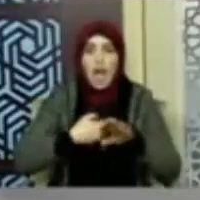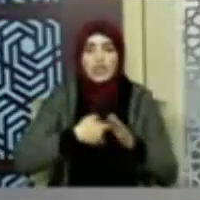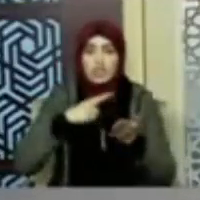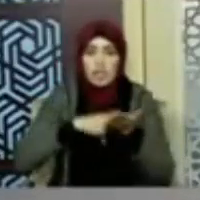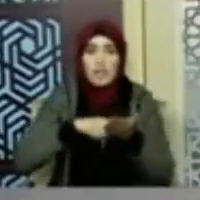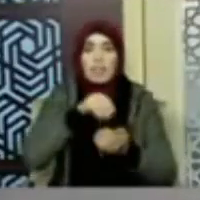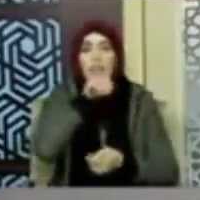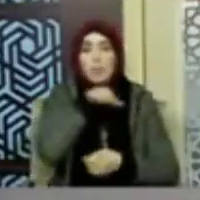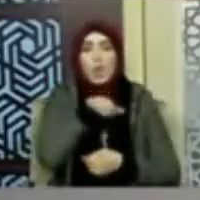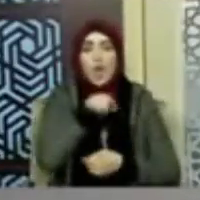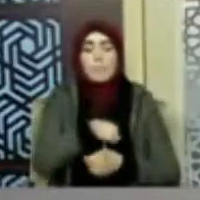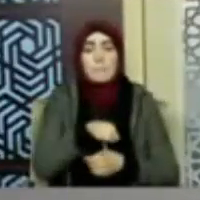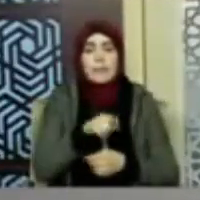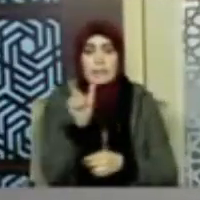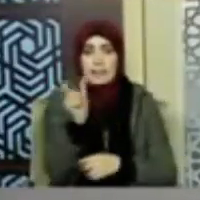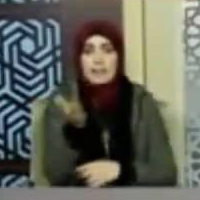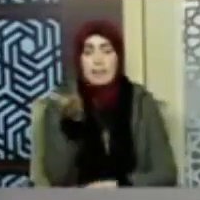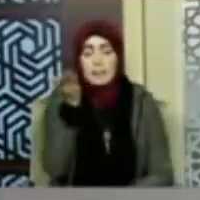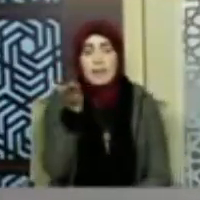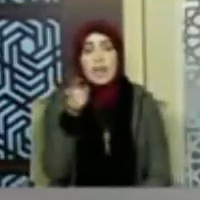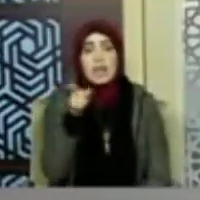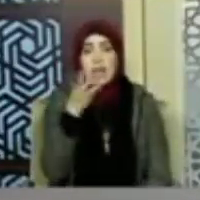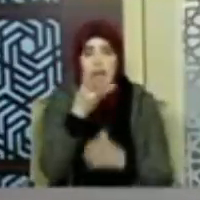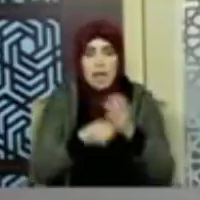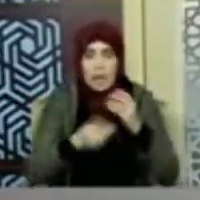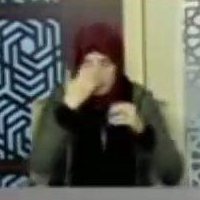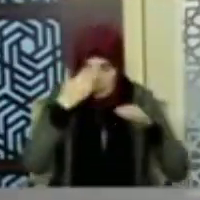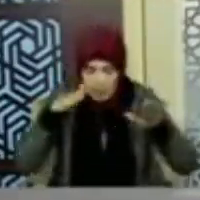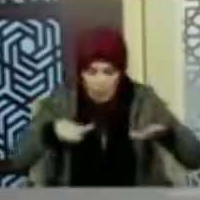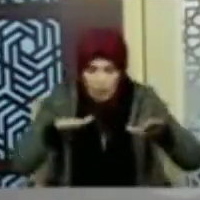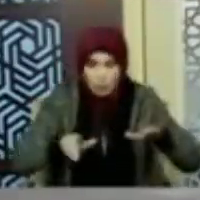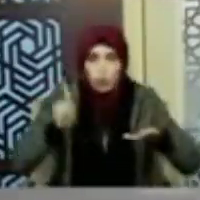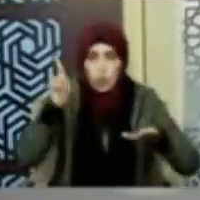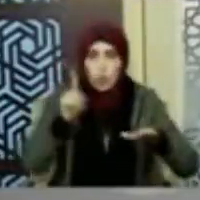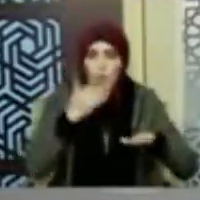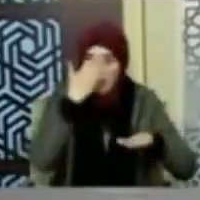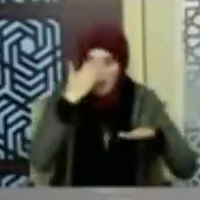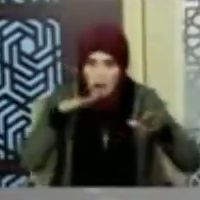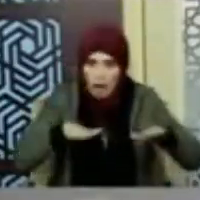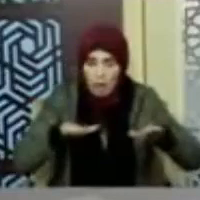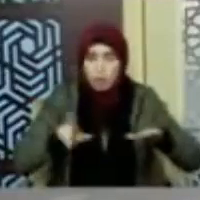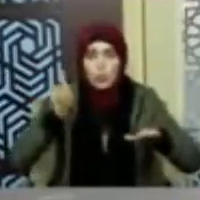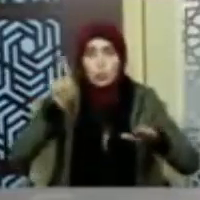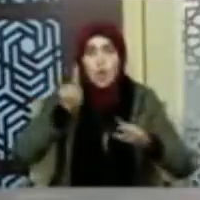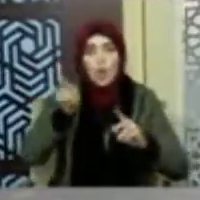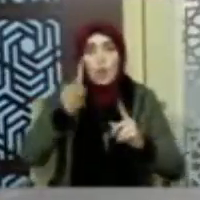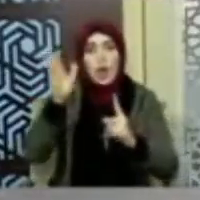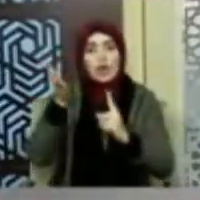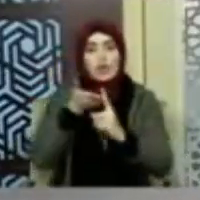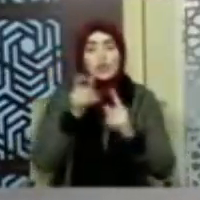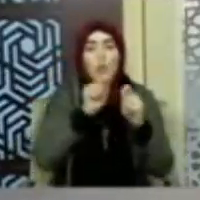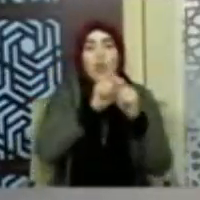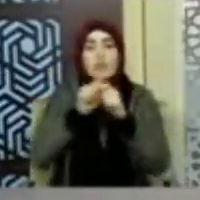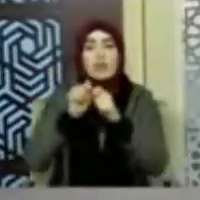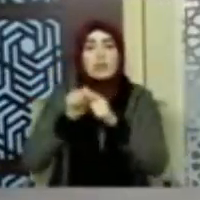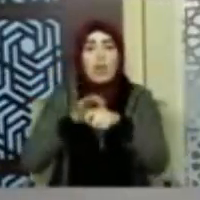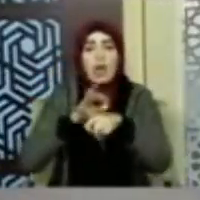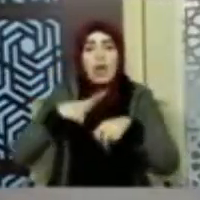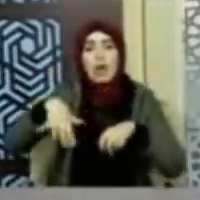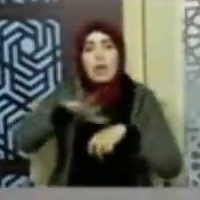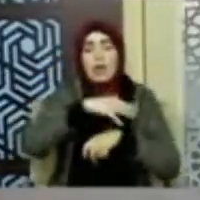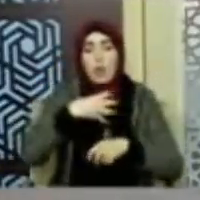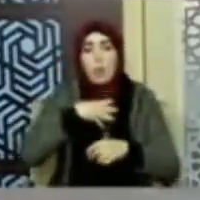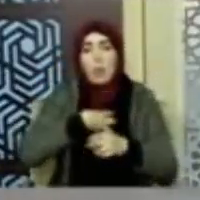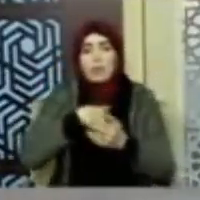سيدنا ونبينا محمد بن عبد الله عبد الله ورسوله، نصح الأمة وكشف